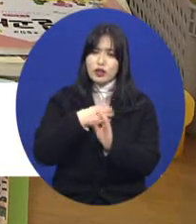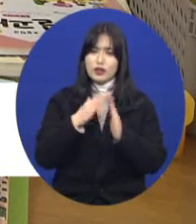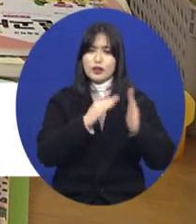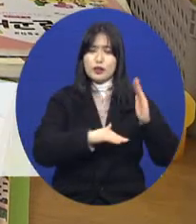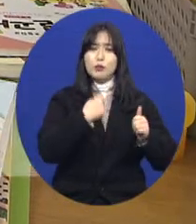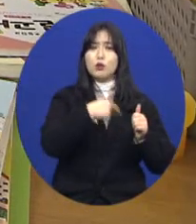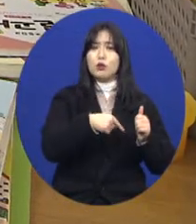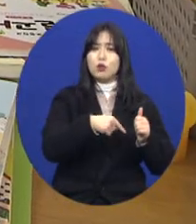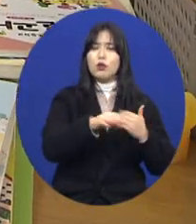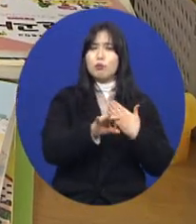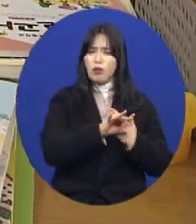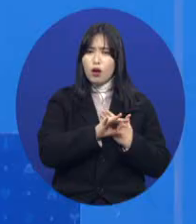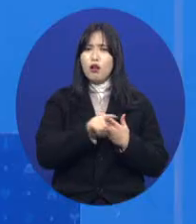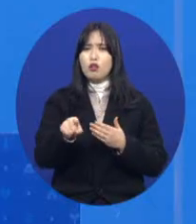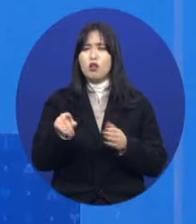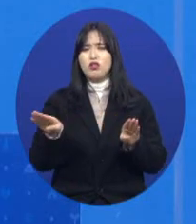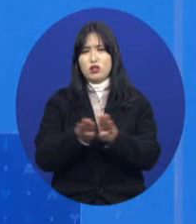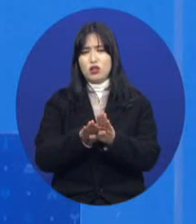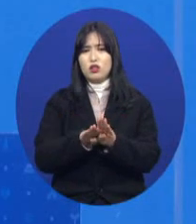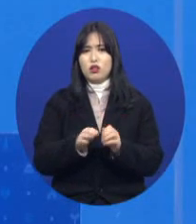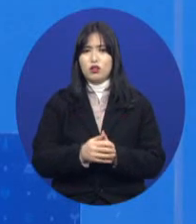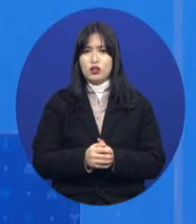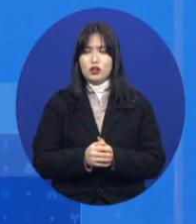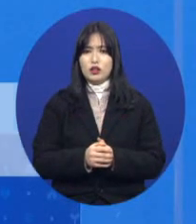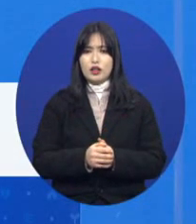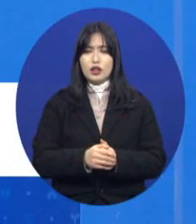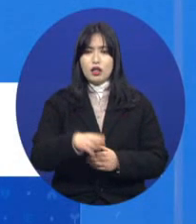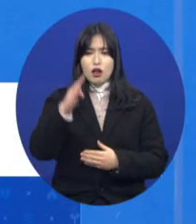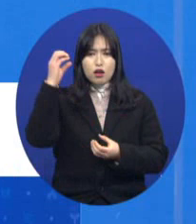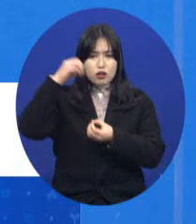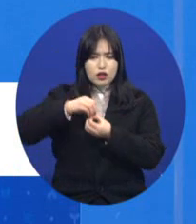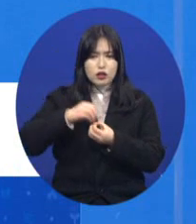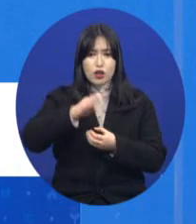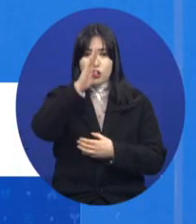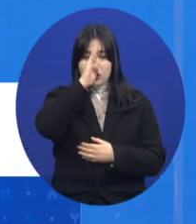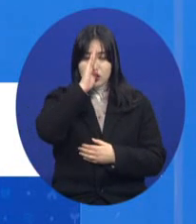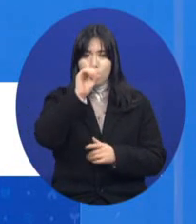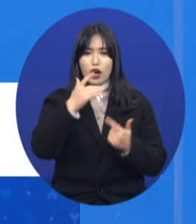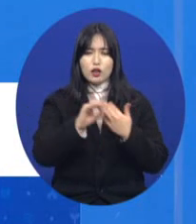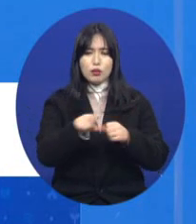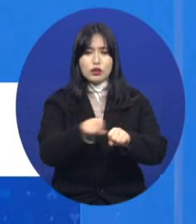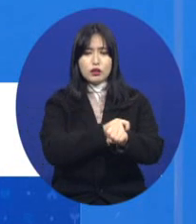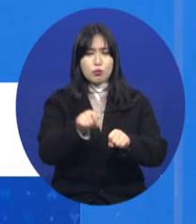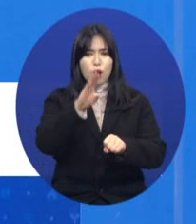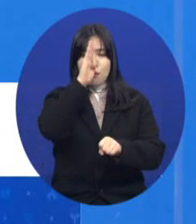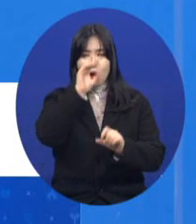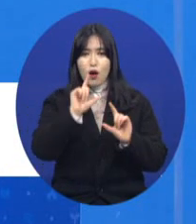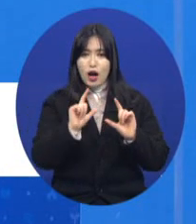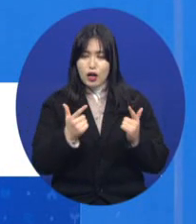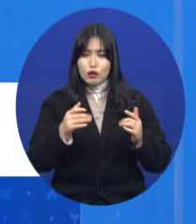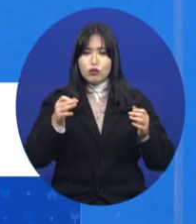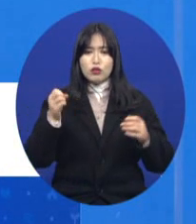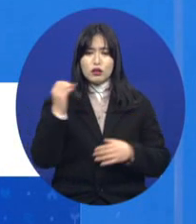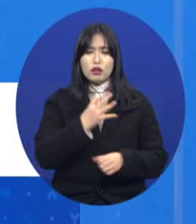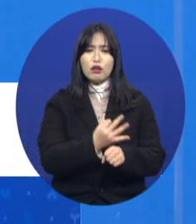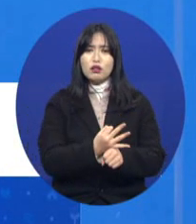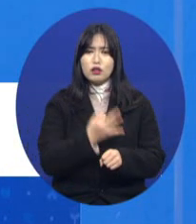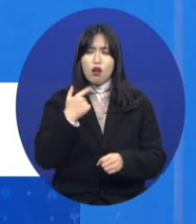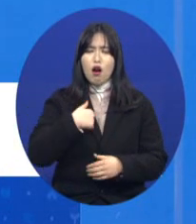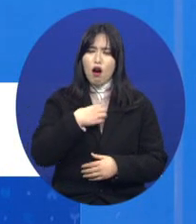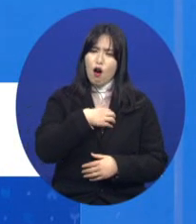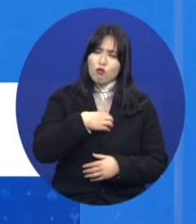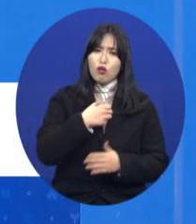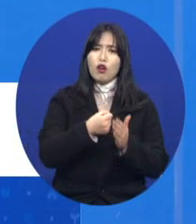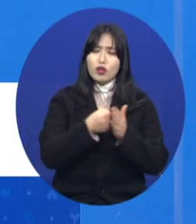결석 처리 됩니다 d 저지가 이라든지 특별 앙 어지간히 없이 단순한 우레로 있는